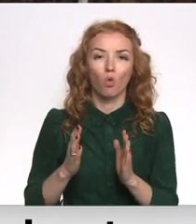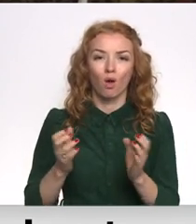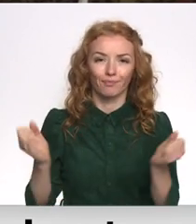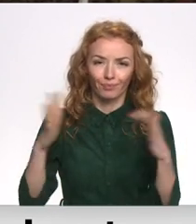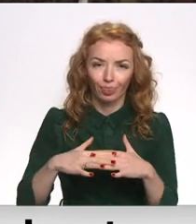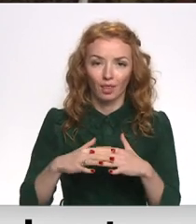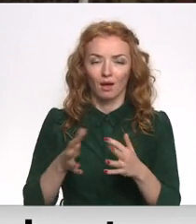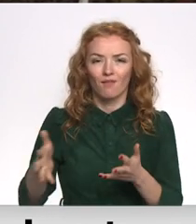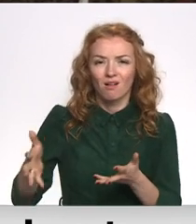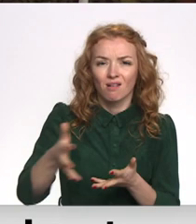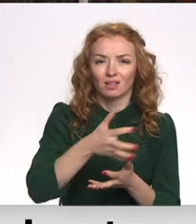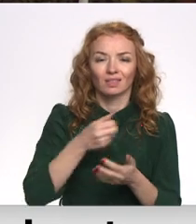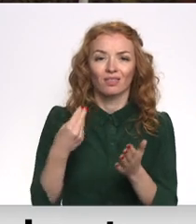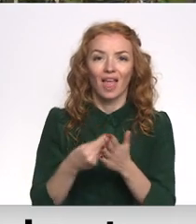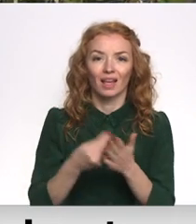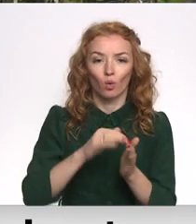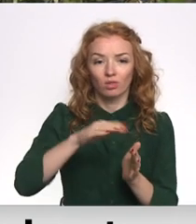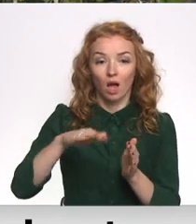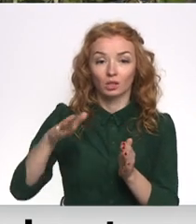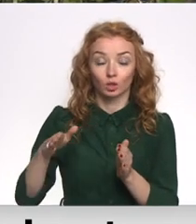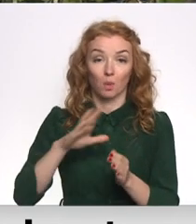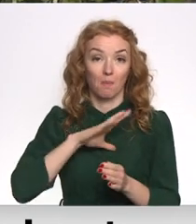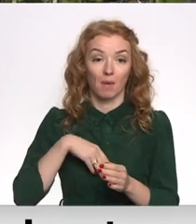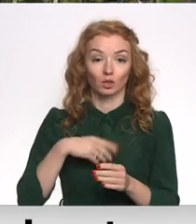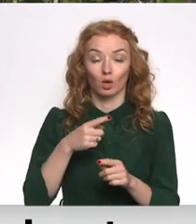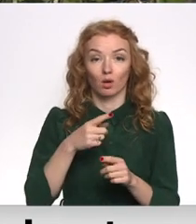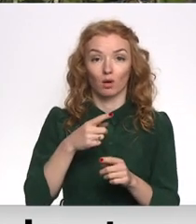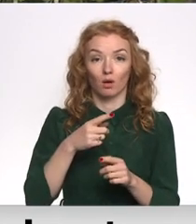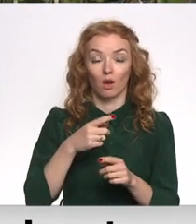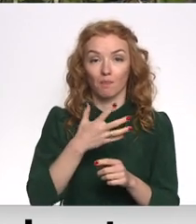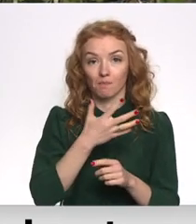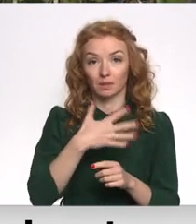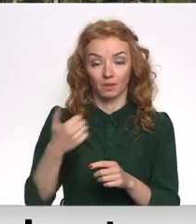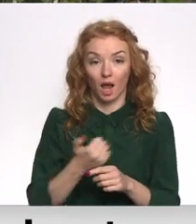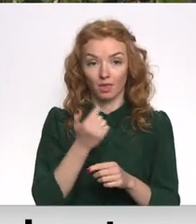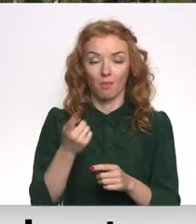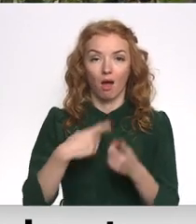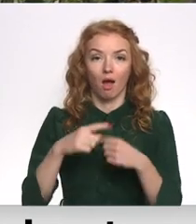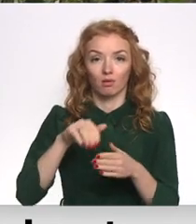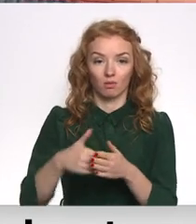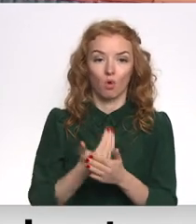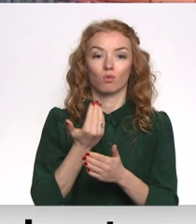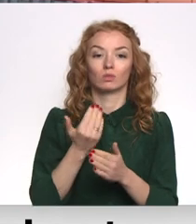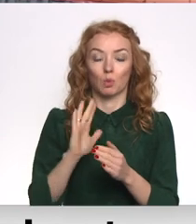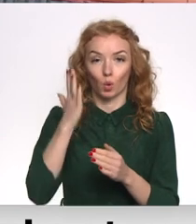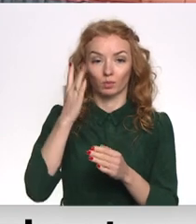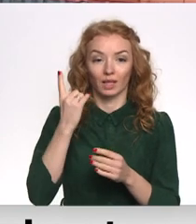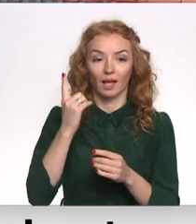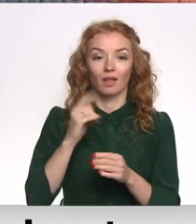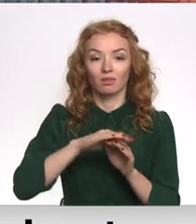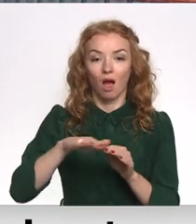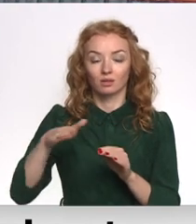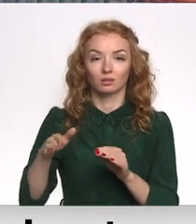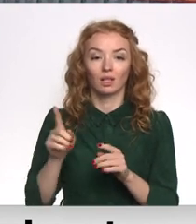gruvešiem lasījuši kaut cik derīgus dakstiņus. Pēc vairāk nekā pusgadsimta jumts atguvis sākotnējos posmi. Vien dakstiņi